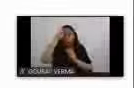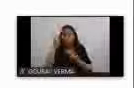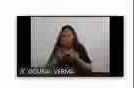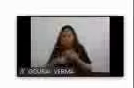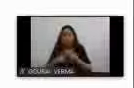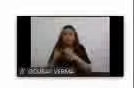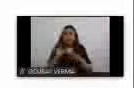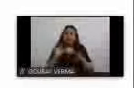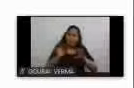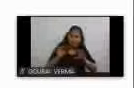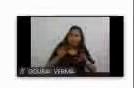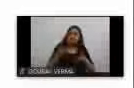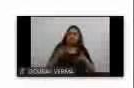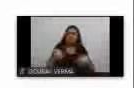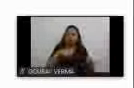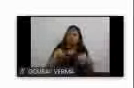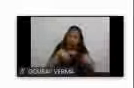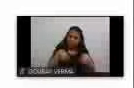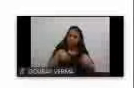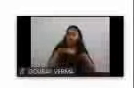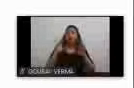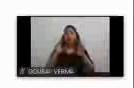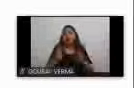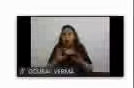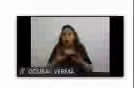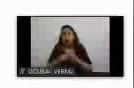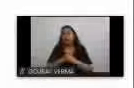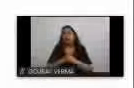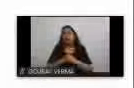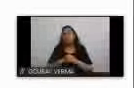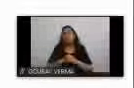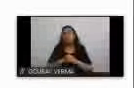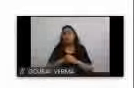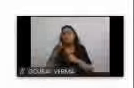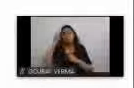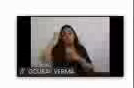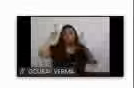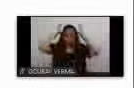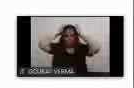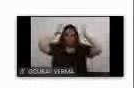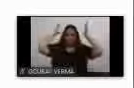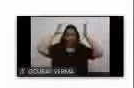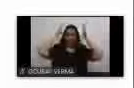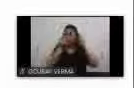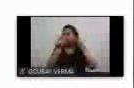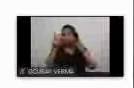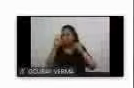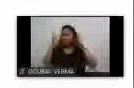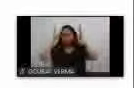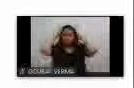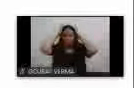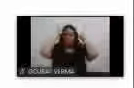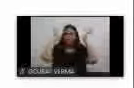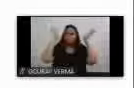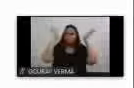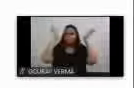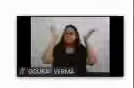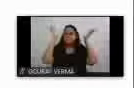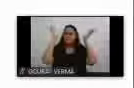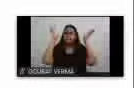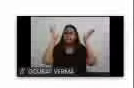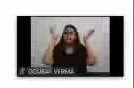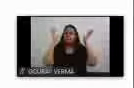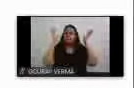है, ब्रेन में डैमेज हुआ है, हाइड्रोसेफेलस है, ब्रेन बड़ा होता है ना, कुछ बच्चों का सर बहुत बड़ा होता है या